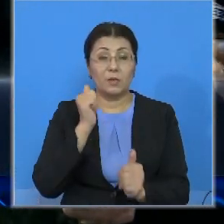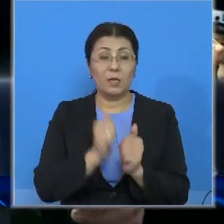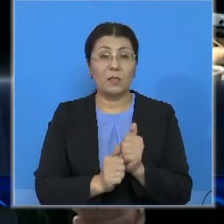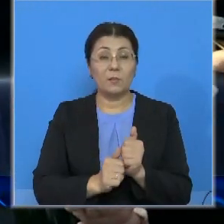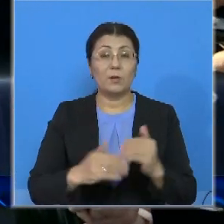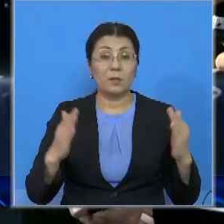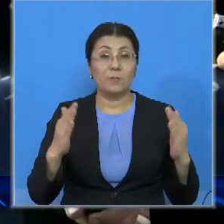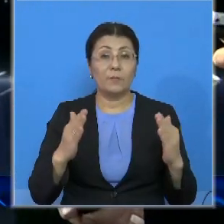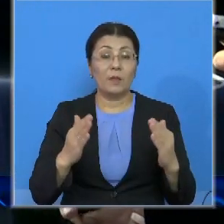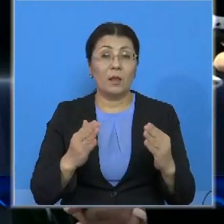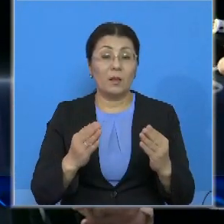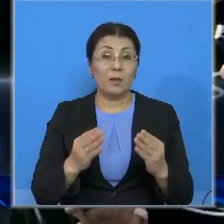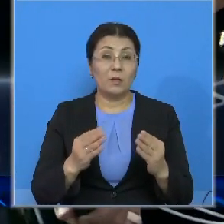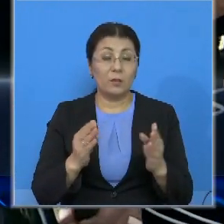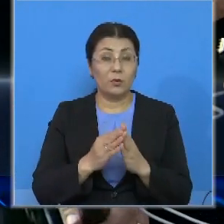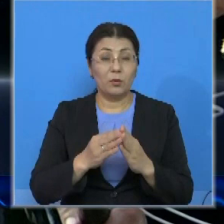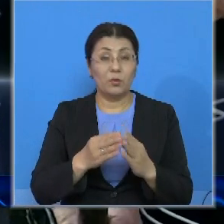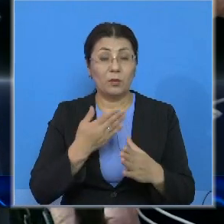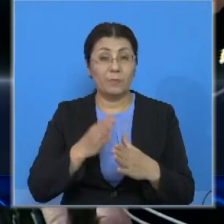аулаға қаржы бөлуді жоспарлап отырмыз.